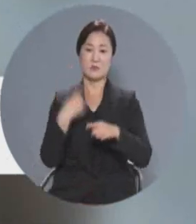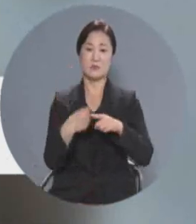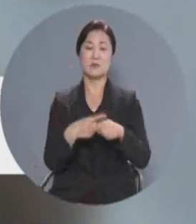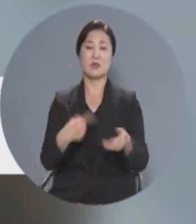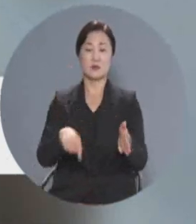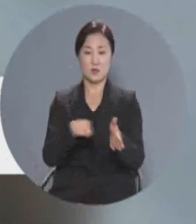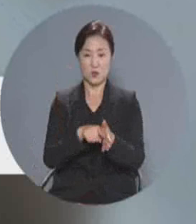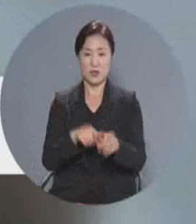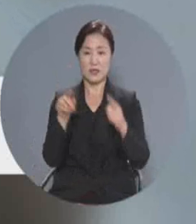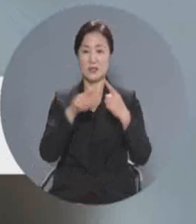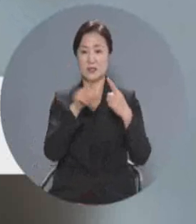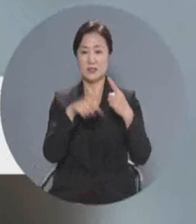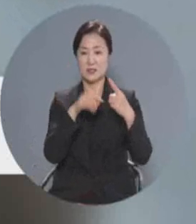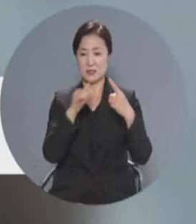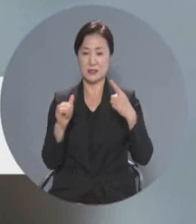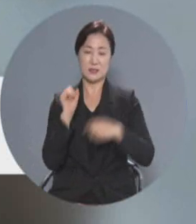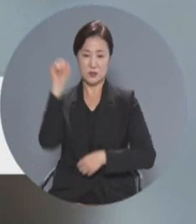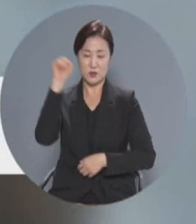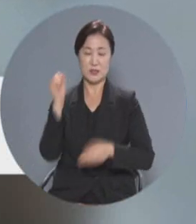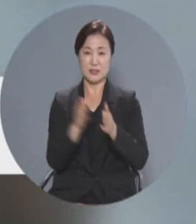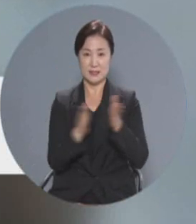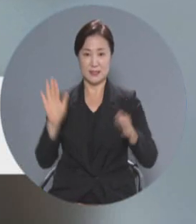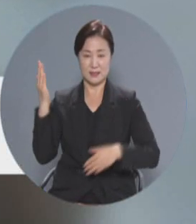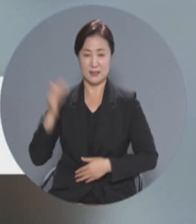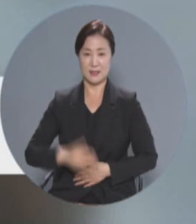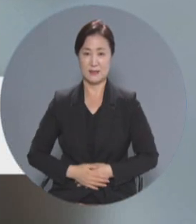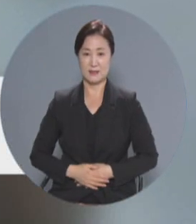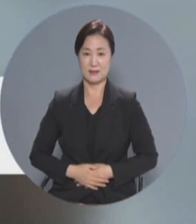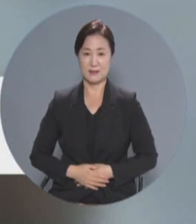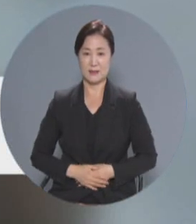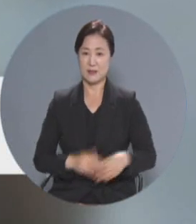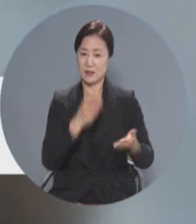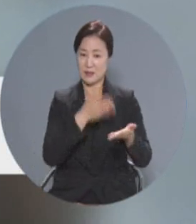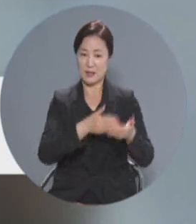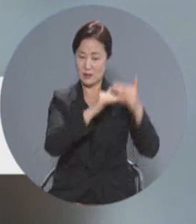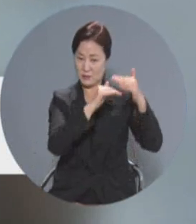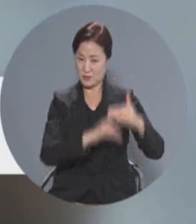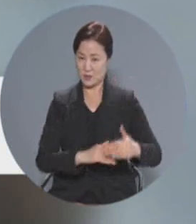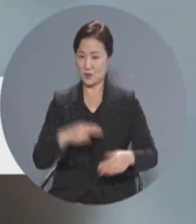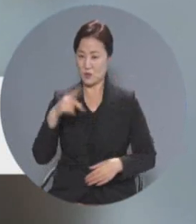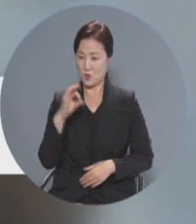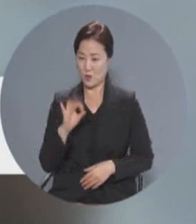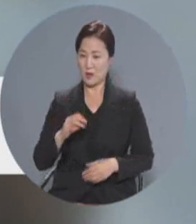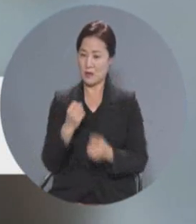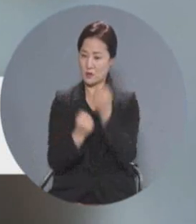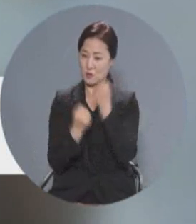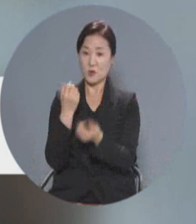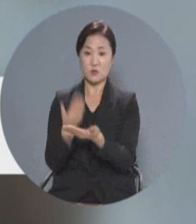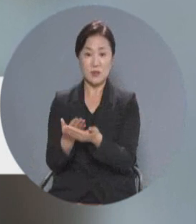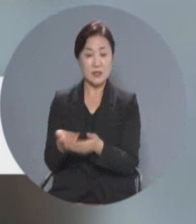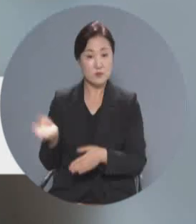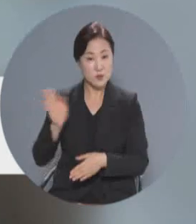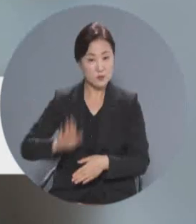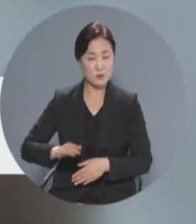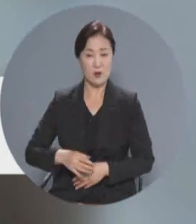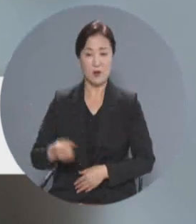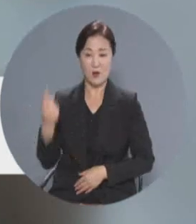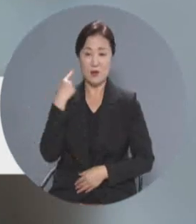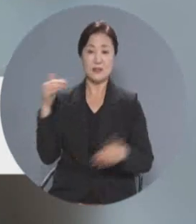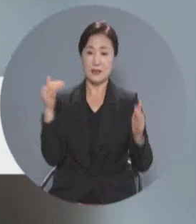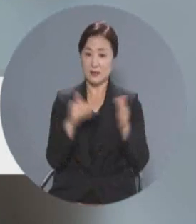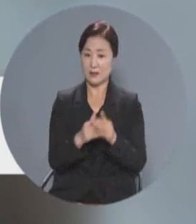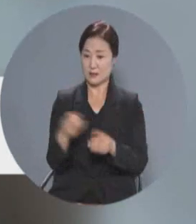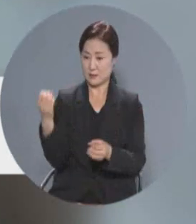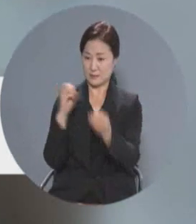들어갔습니다. 서울유족회는 해당 칼럼에 대해 동아일보 측에 해명을 요구했지만 요청 기한인 어제까지